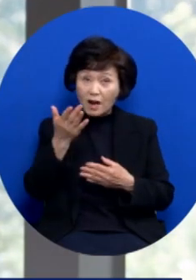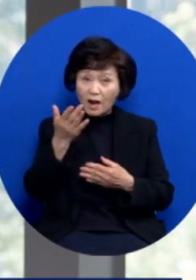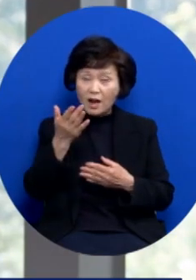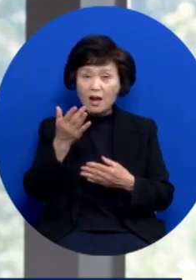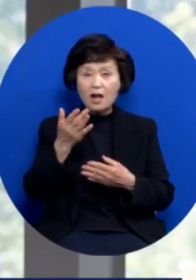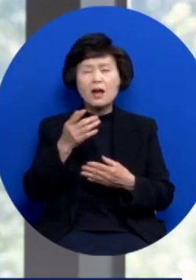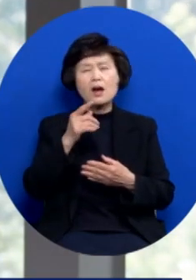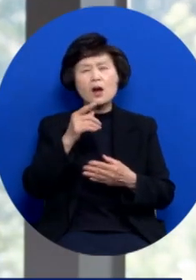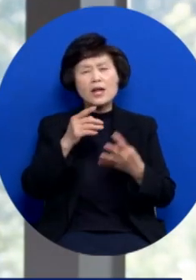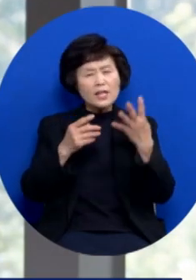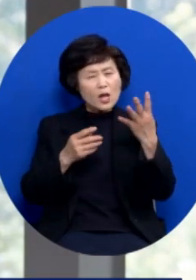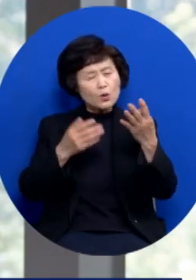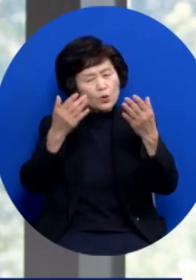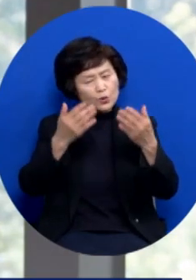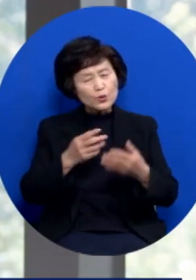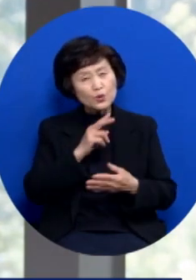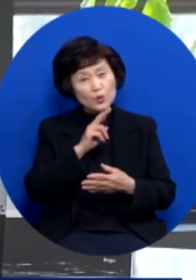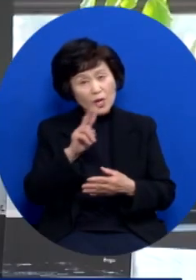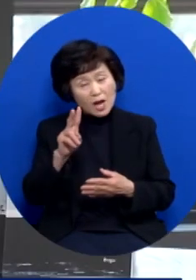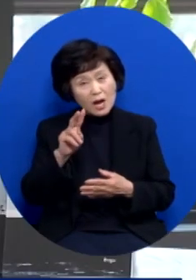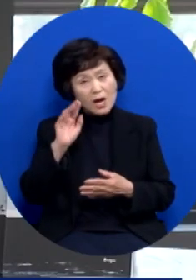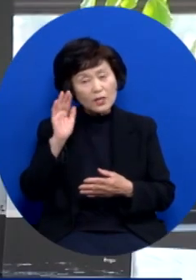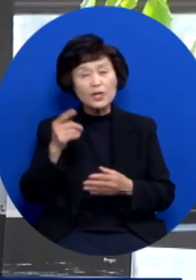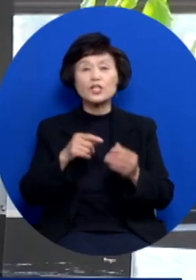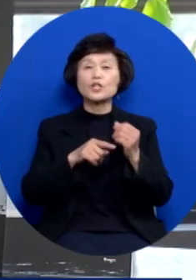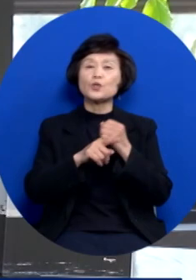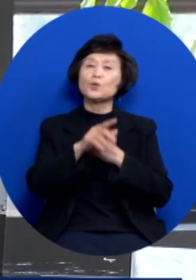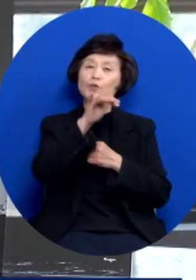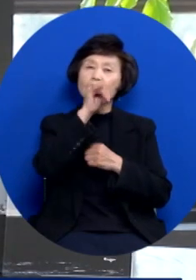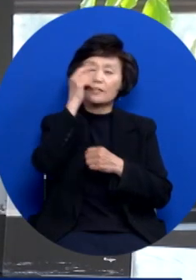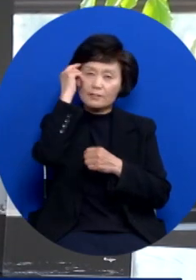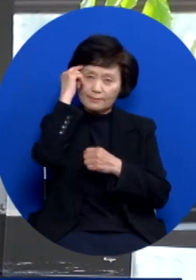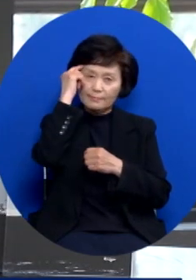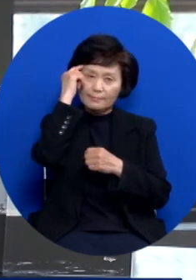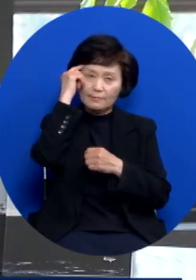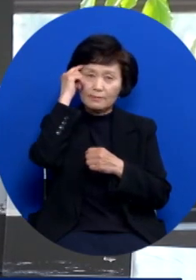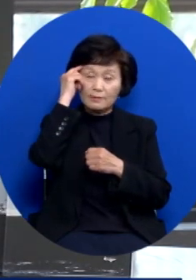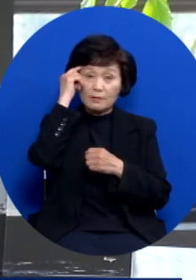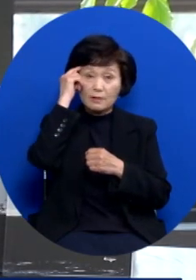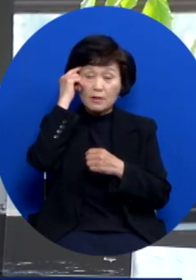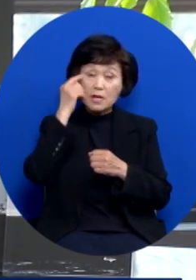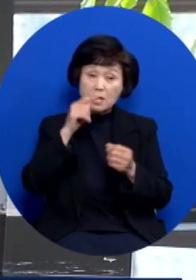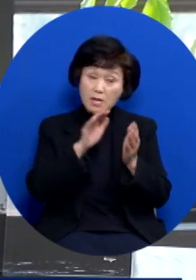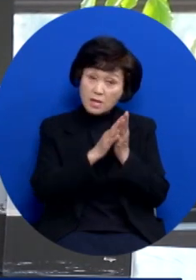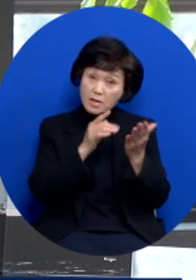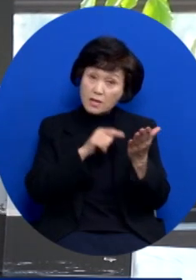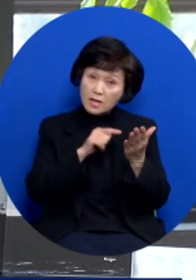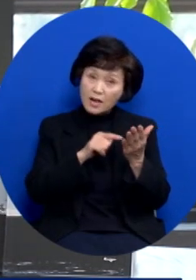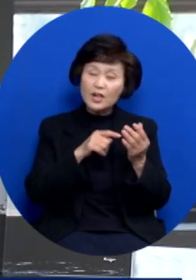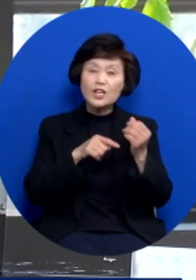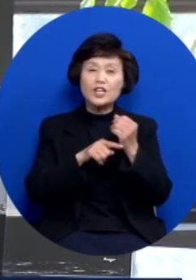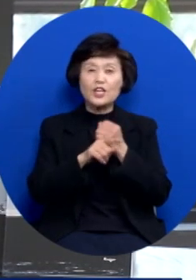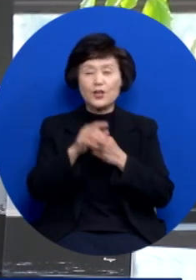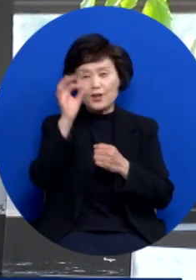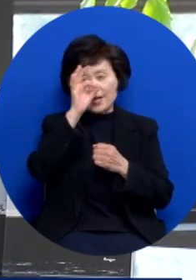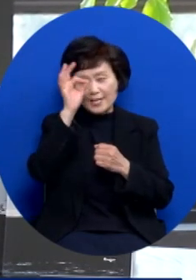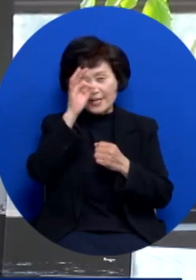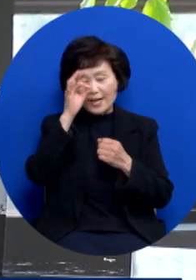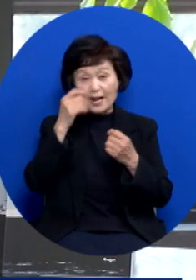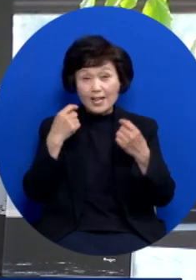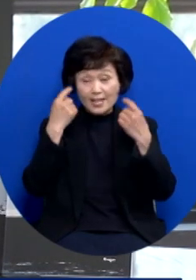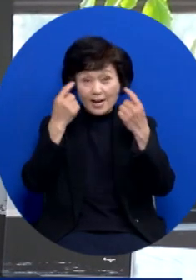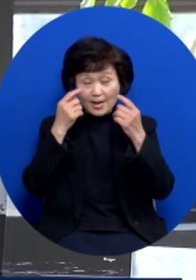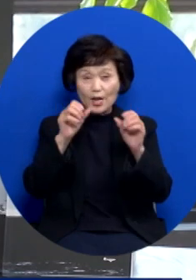그래야만 하는 이유가 있기 때문이라고 생각을 합니다. 이 책은 그 이유를 찾아가는 여정인 동시에